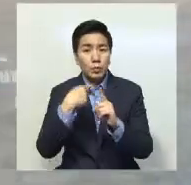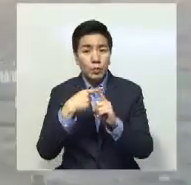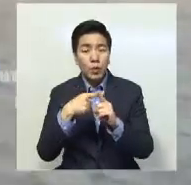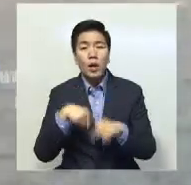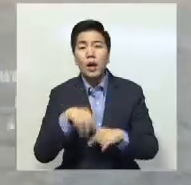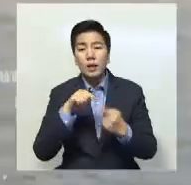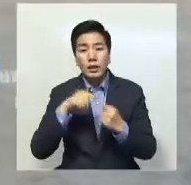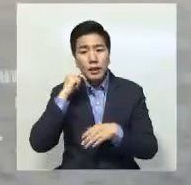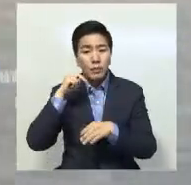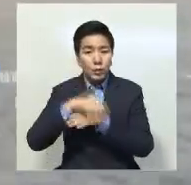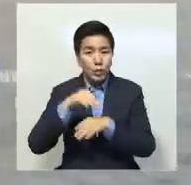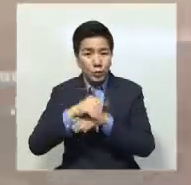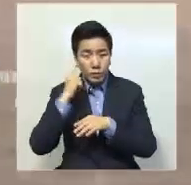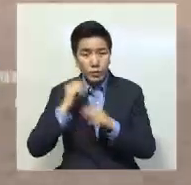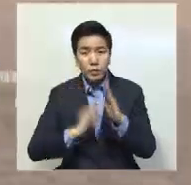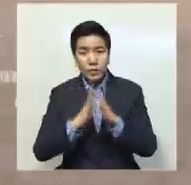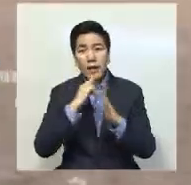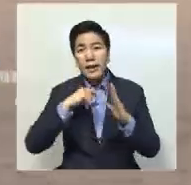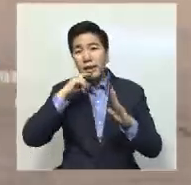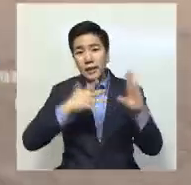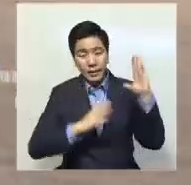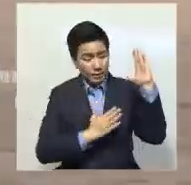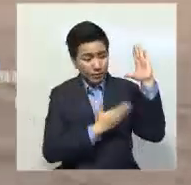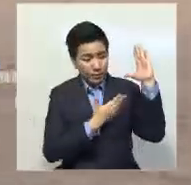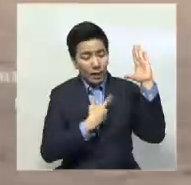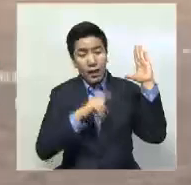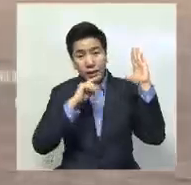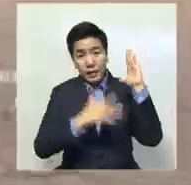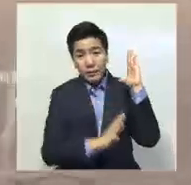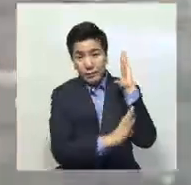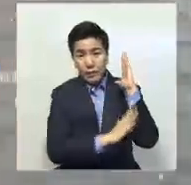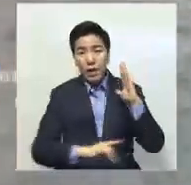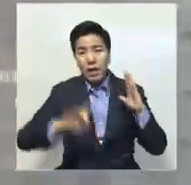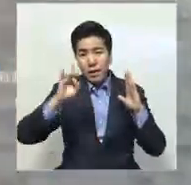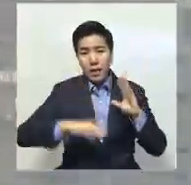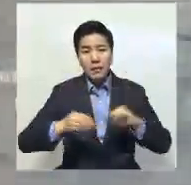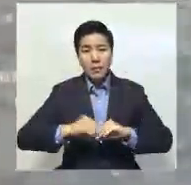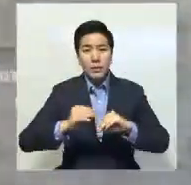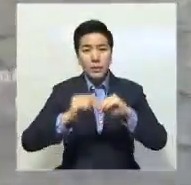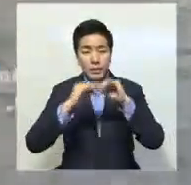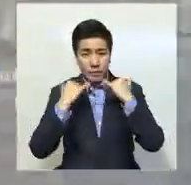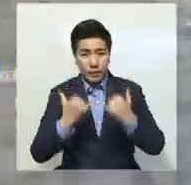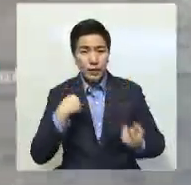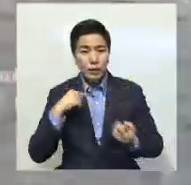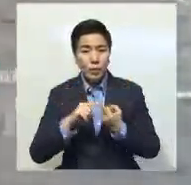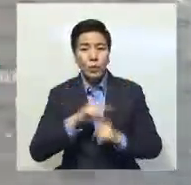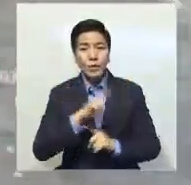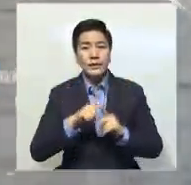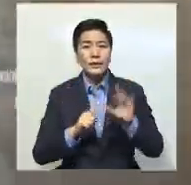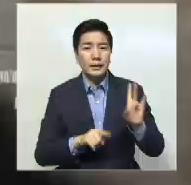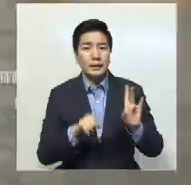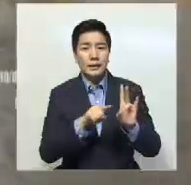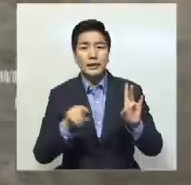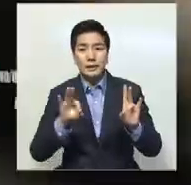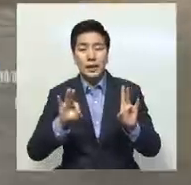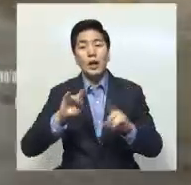ะวันตกเฉียงใต้ที่มาพัดปกคลุมทะเลอันดามันและอ่าวไทยมีกำลังแรงแน่นอนอย่างที่คุณกรองแก้วบอกไปในช่วงของวันที่7ถึงวัน